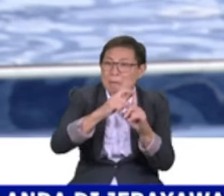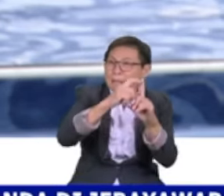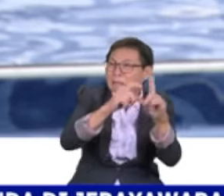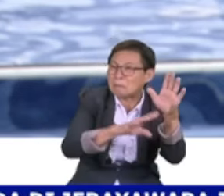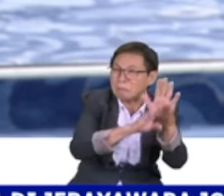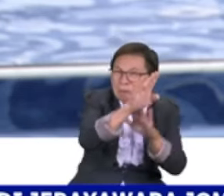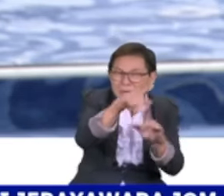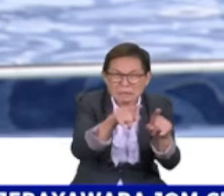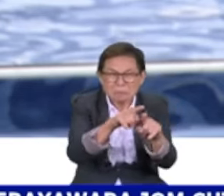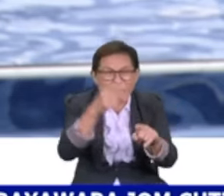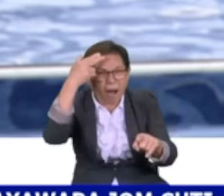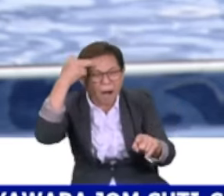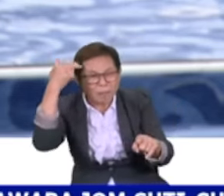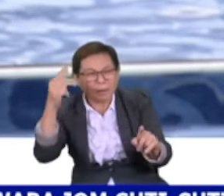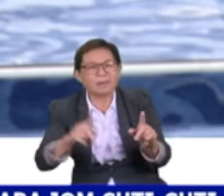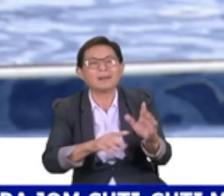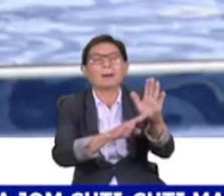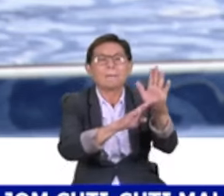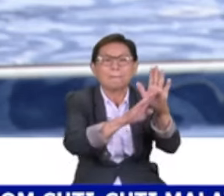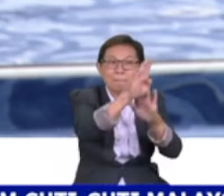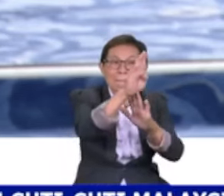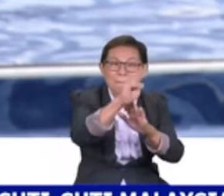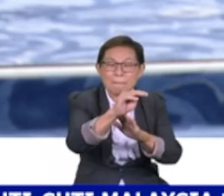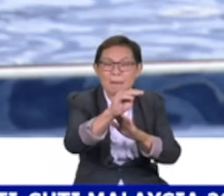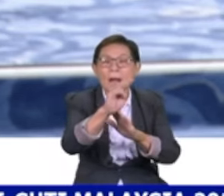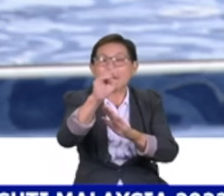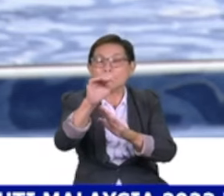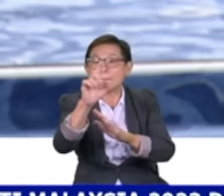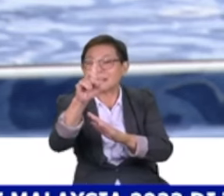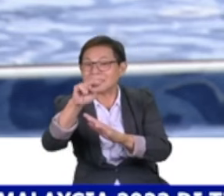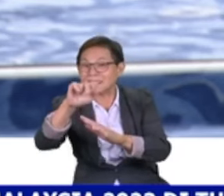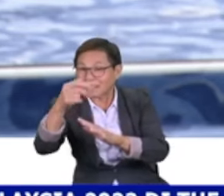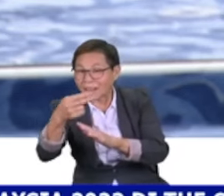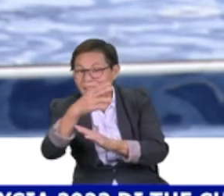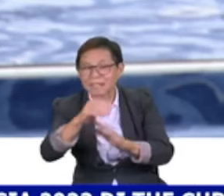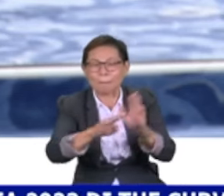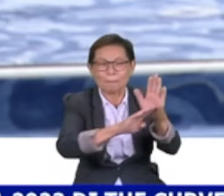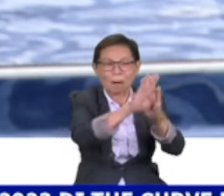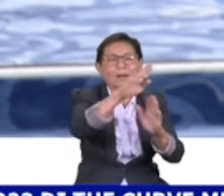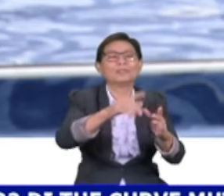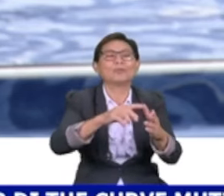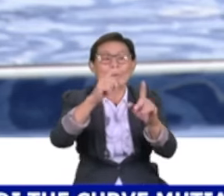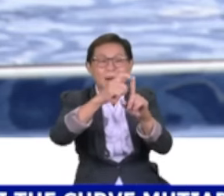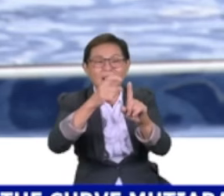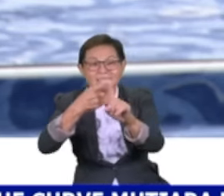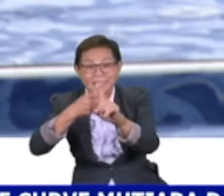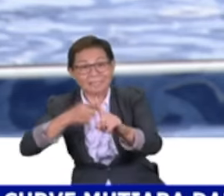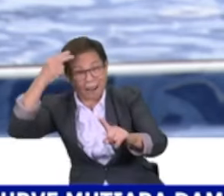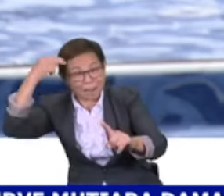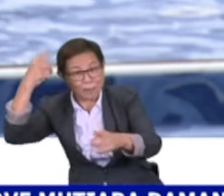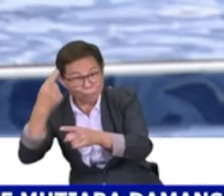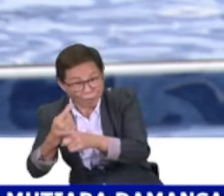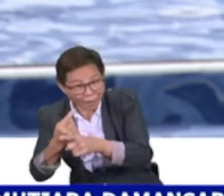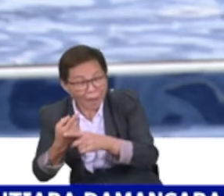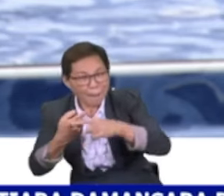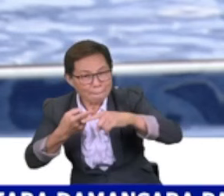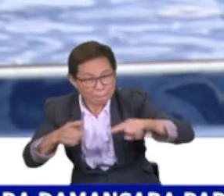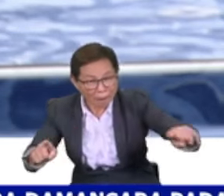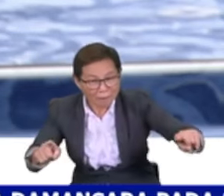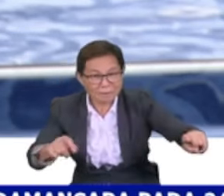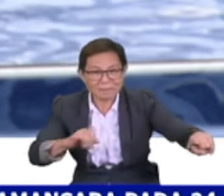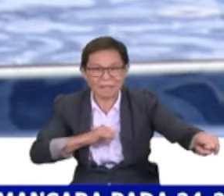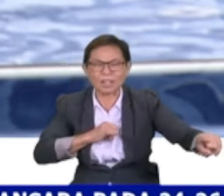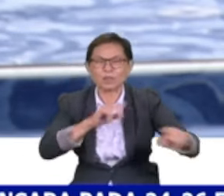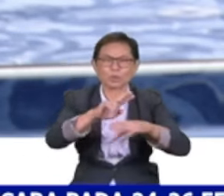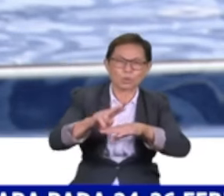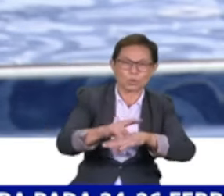nampak kearaban. Memang istilah Madinah itu dan Madani itu istilah asal Arab. Tetapi takkan saya